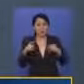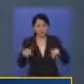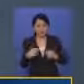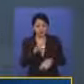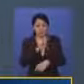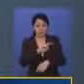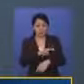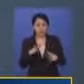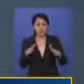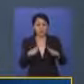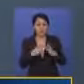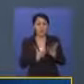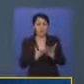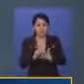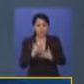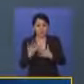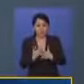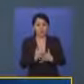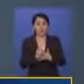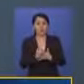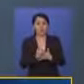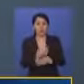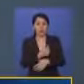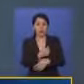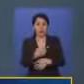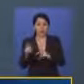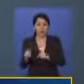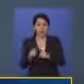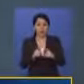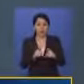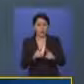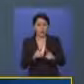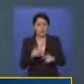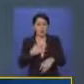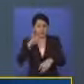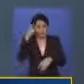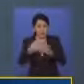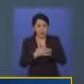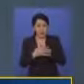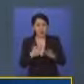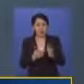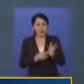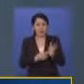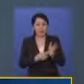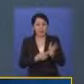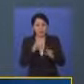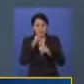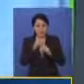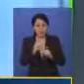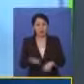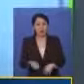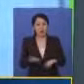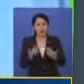істеп, баспанама төлейтінде ақша тауып өзімнің күнімді өзім көруге дайынмын. Мені дұрыс түсініңіздер. Отадан соң мен тұрып жүре де алмаймын